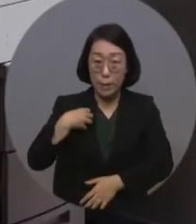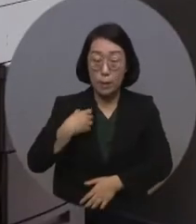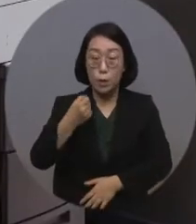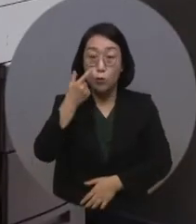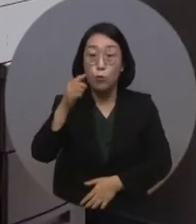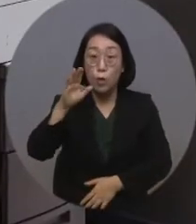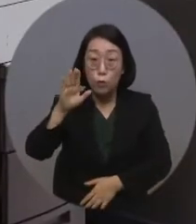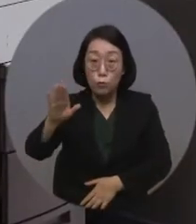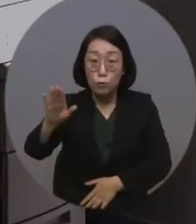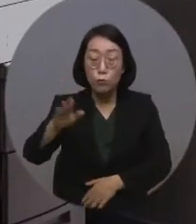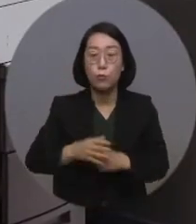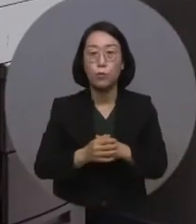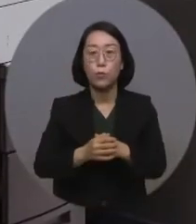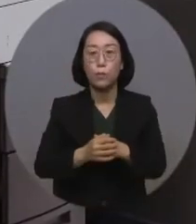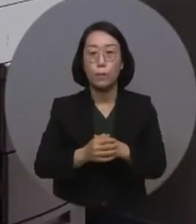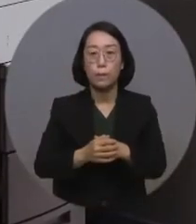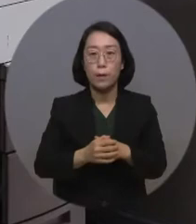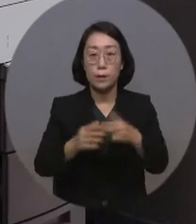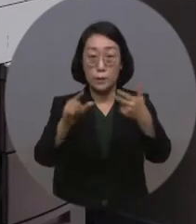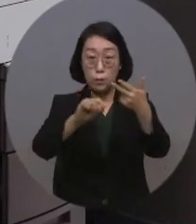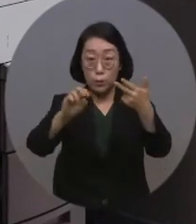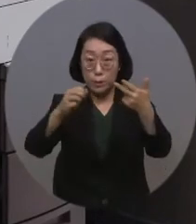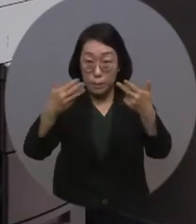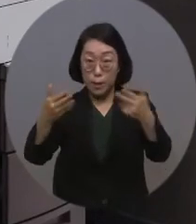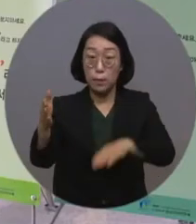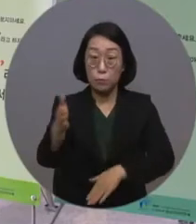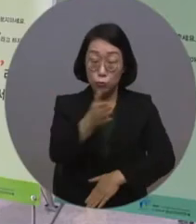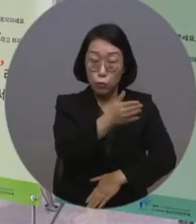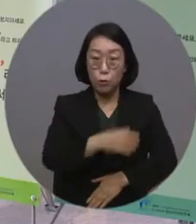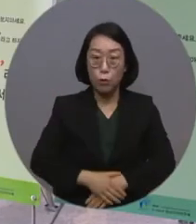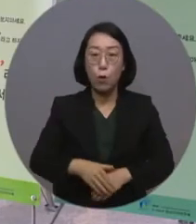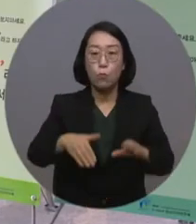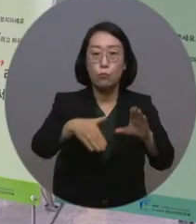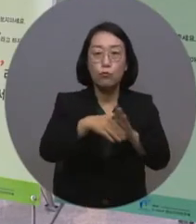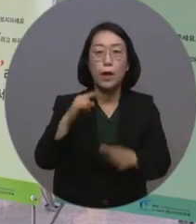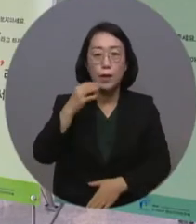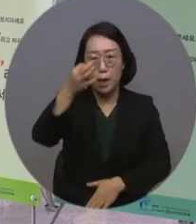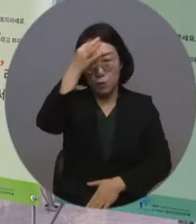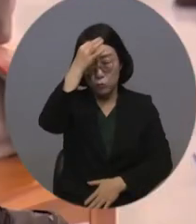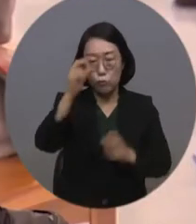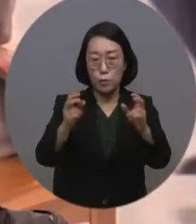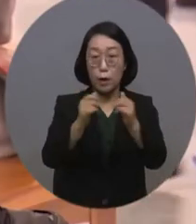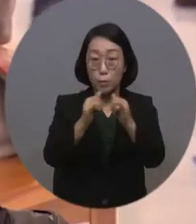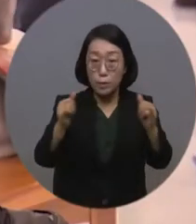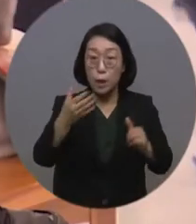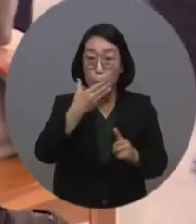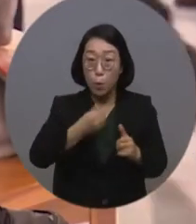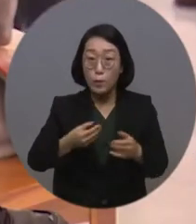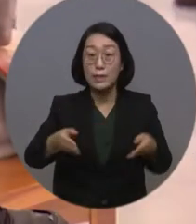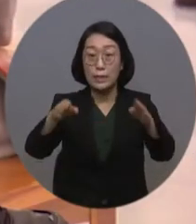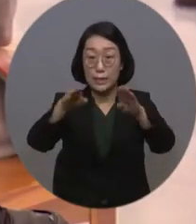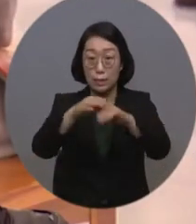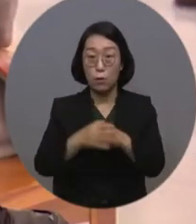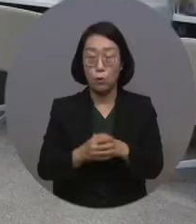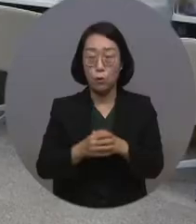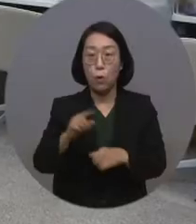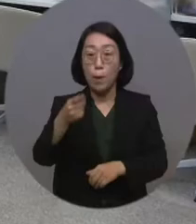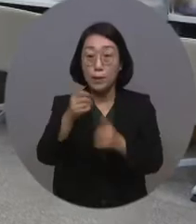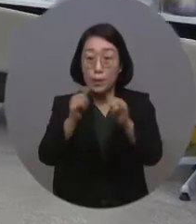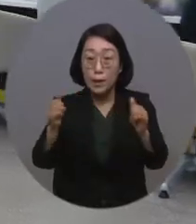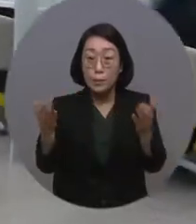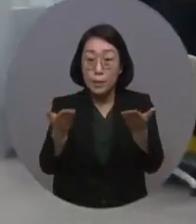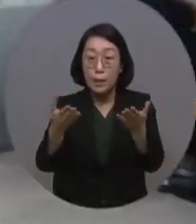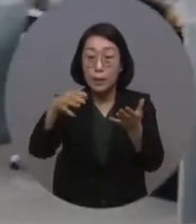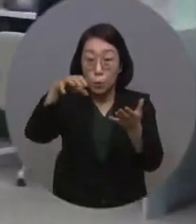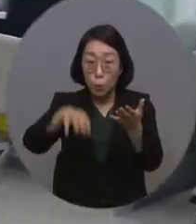6개월 뒤인 2024년 7월 28일에는 문화예술사업자, 복지시설, 상시 100인 이상